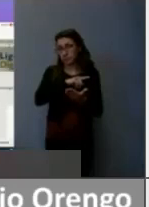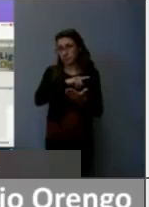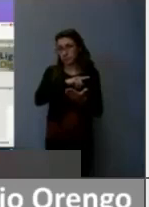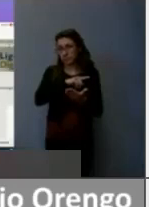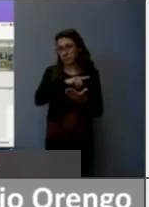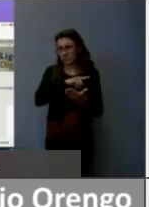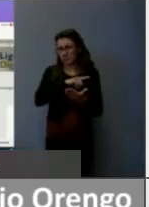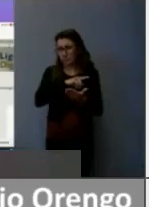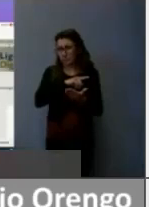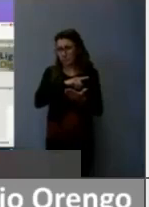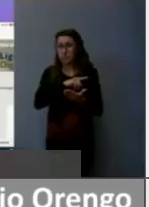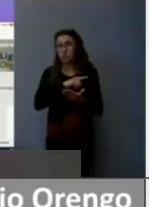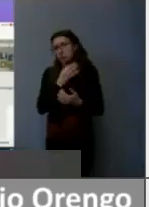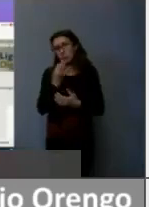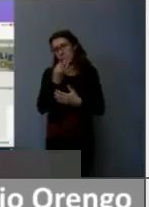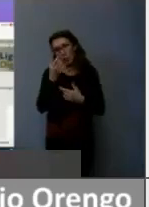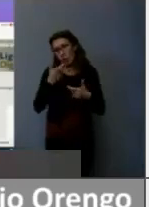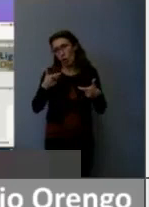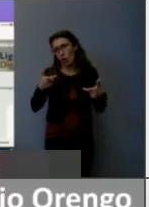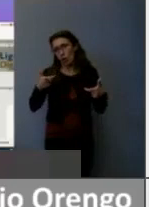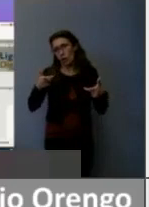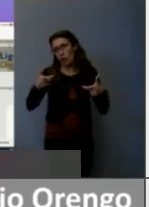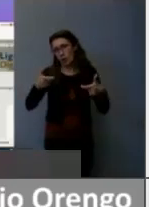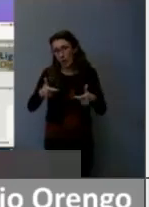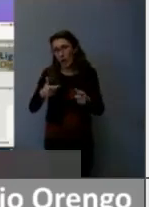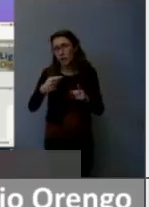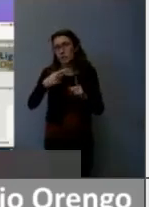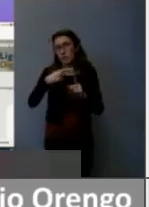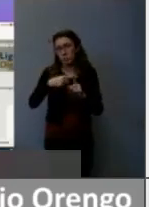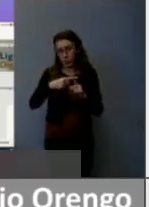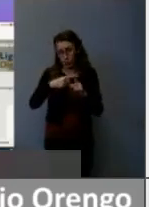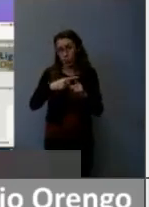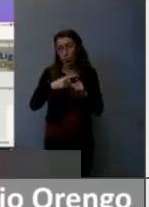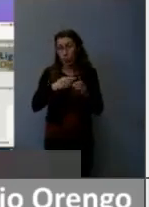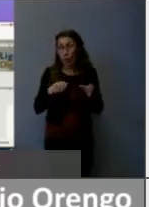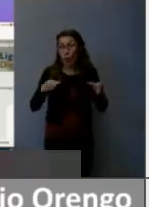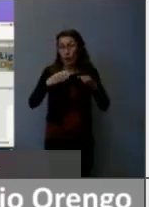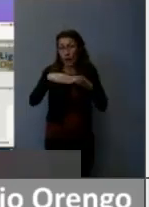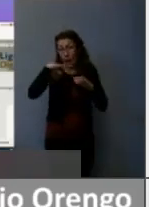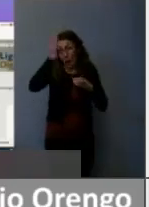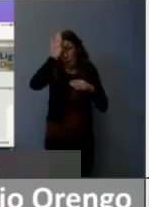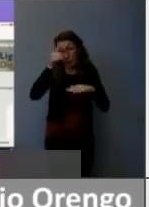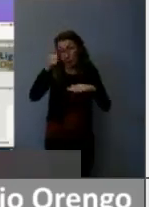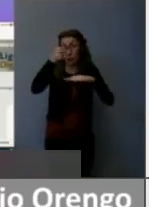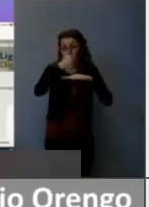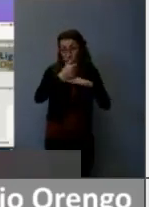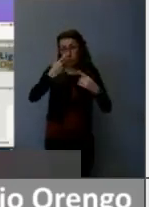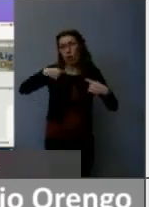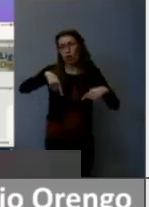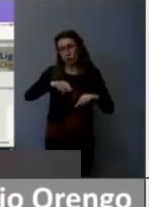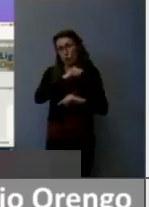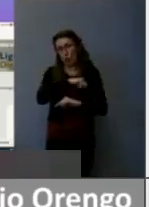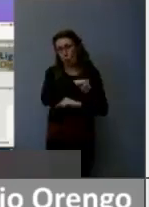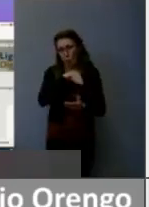in modo particolare ai capigruppo del Consiglio Comunale. Grazie.